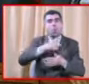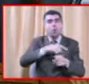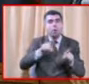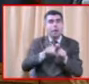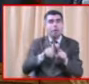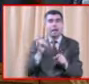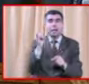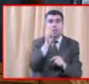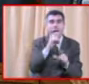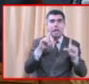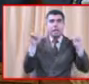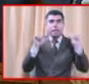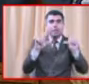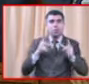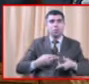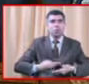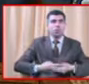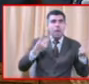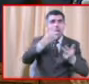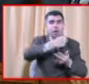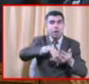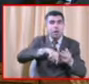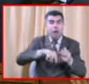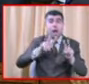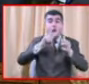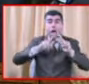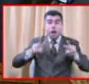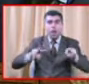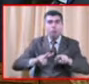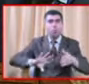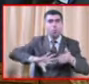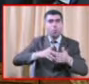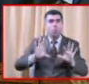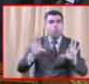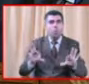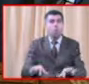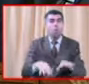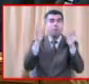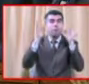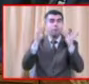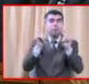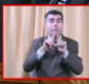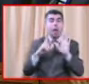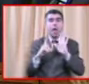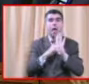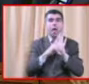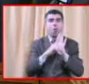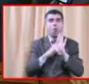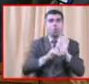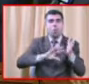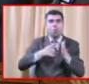أخرى توفير آلية لتطبيق ما جاء في قانون اتصال السمع البصري